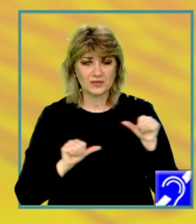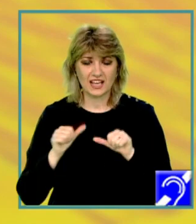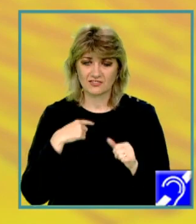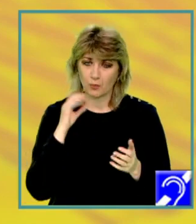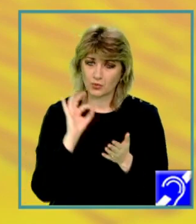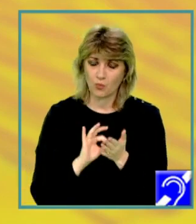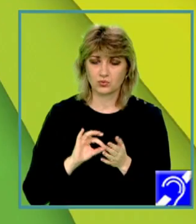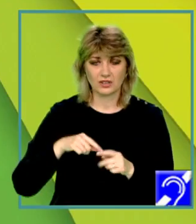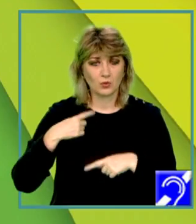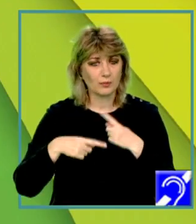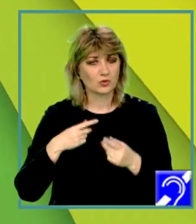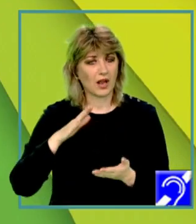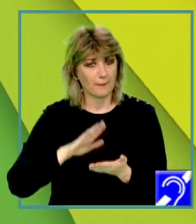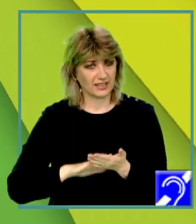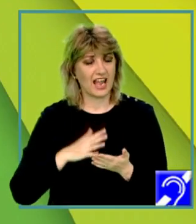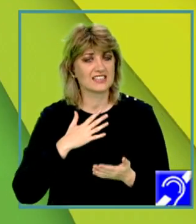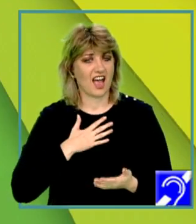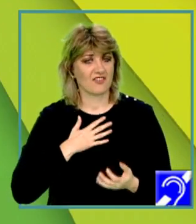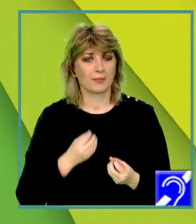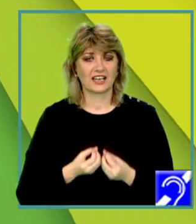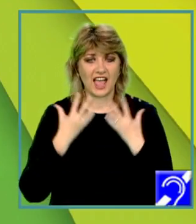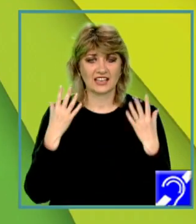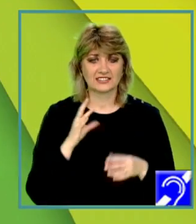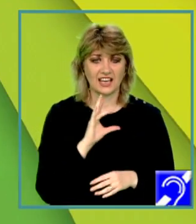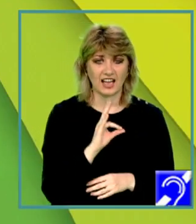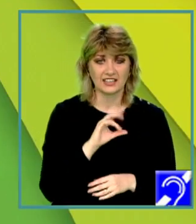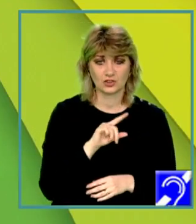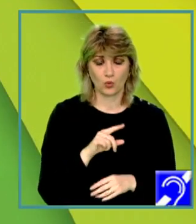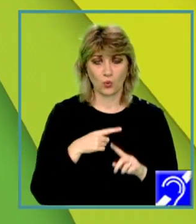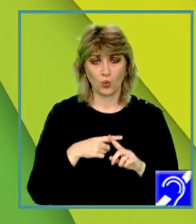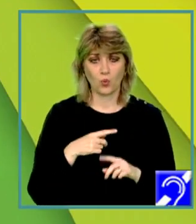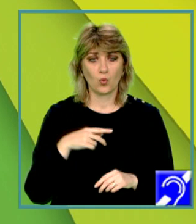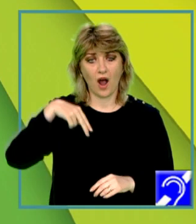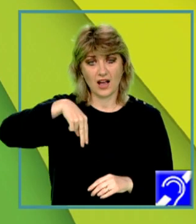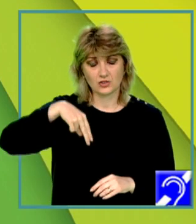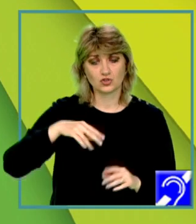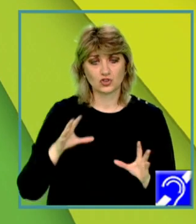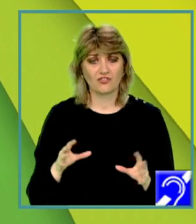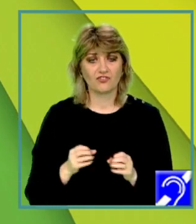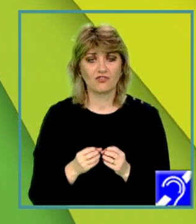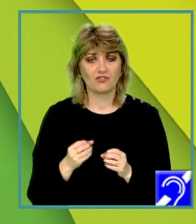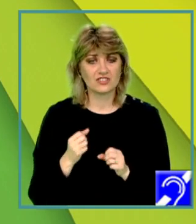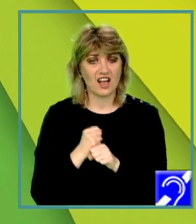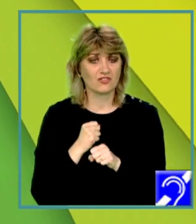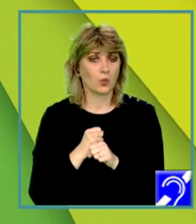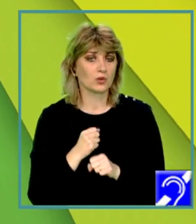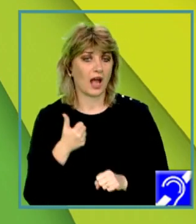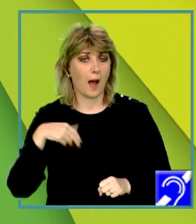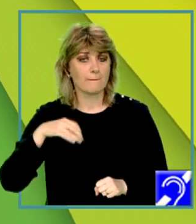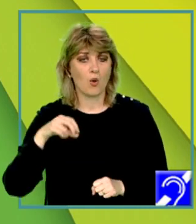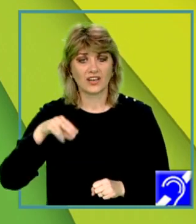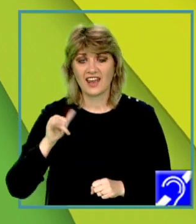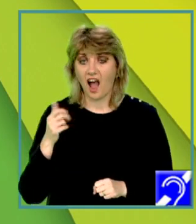propune următoarea aplicație avem reacția hidrogenului cu azotul și formare amoniacului astfel că raportul